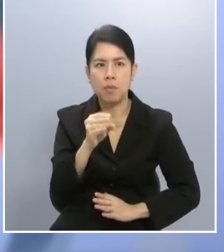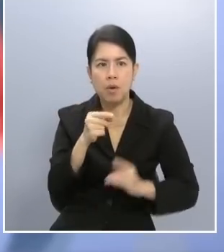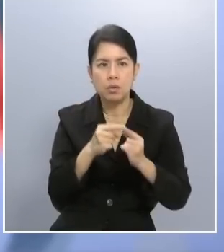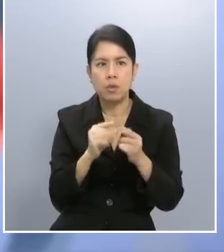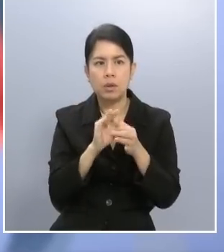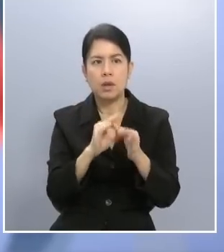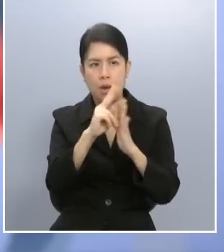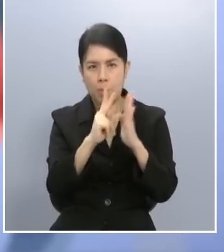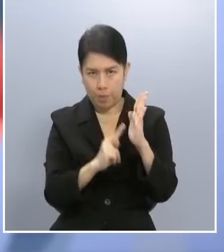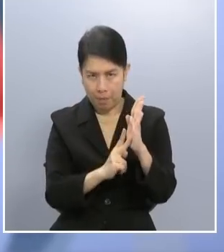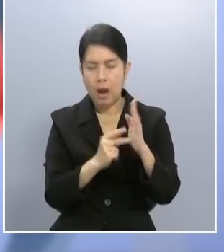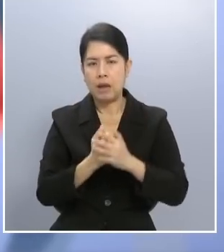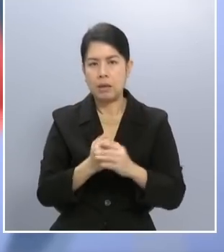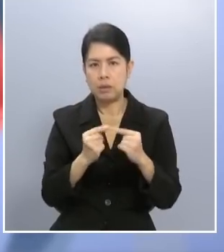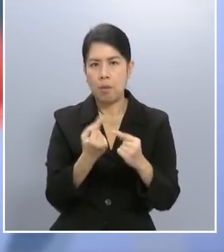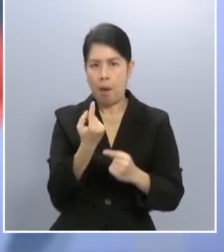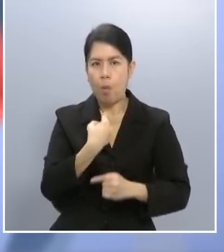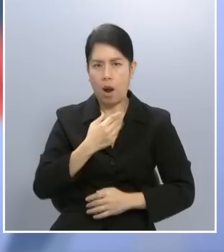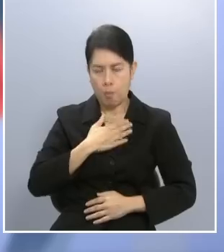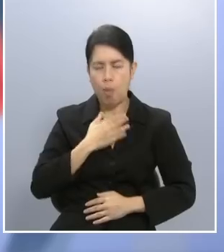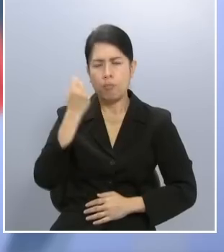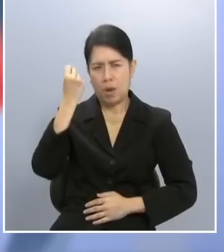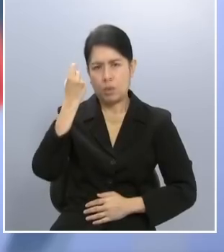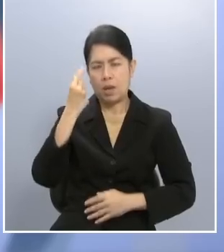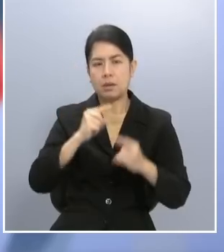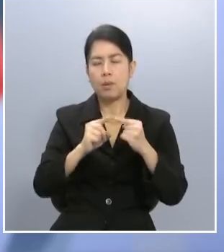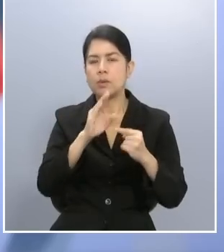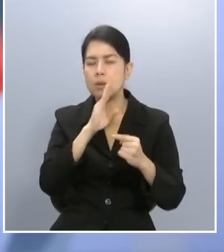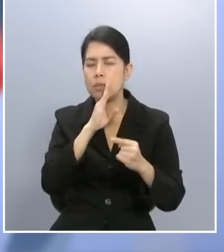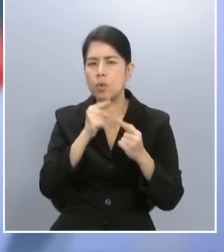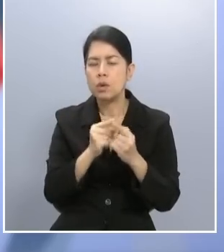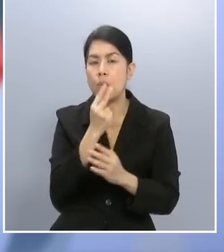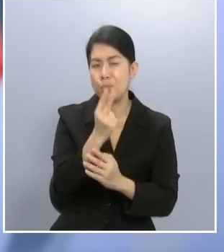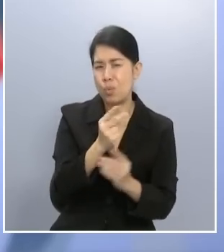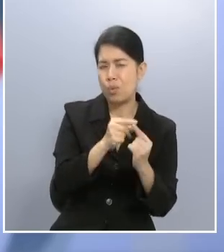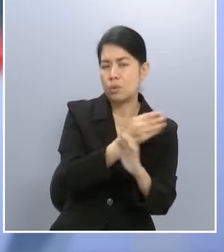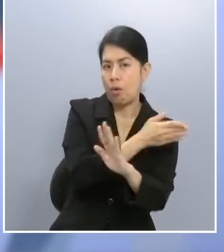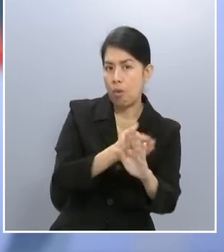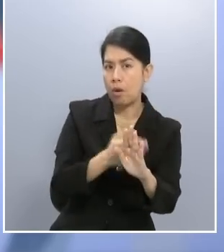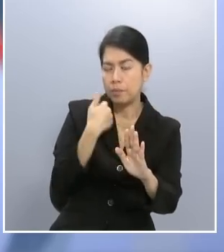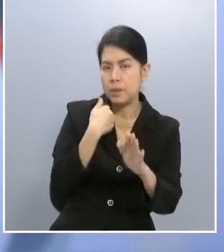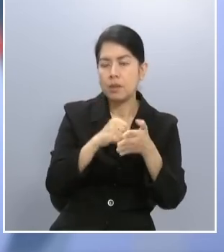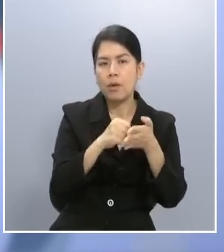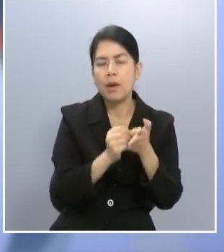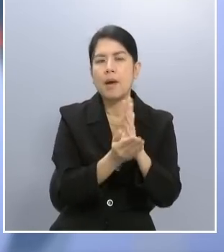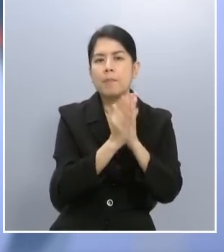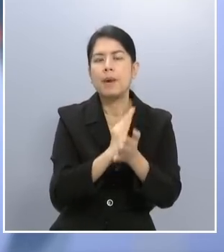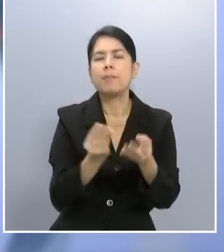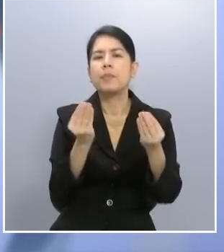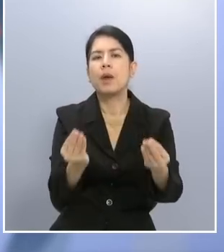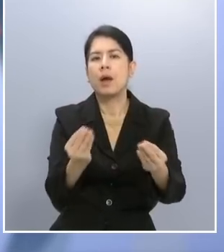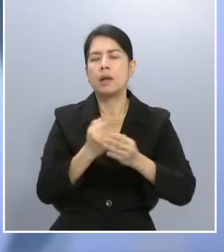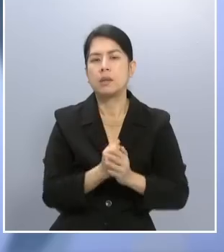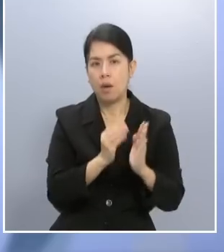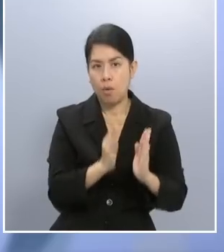คุณเข้าใจผมเข้าใจทั้งหมดเลยยิงกับผมแค่พูดว่าถ้าเราย้อนกลับไปว่ามันไปแก้ตรงเนี้ยเพื่อประโยชน์ให้กับคน